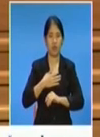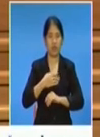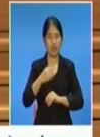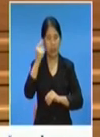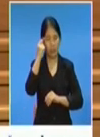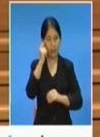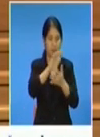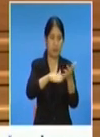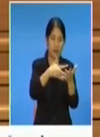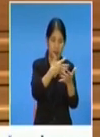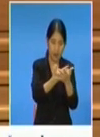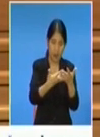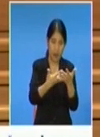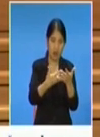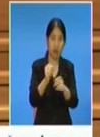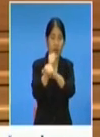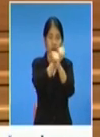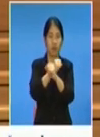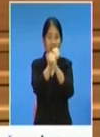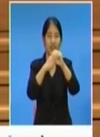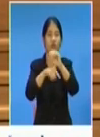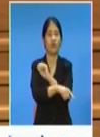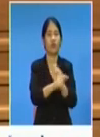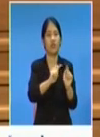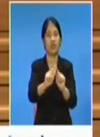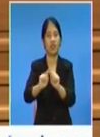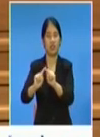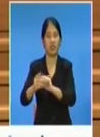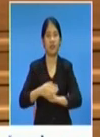นะวันนี้ผมจะพูดเรื่องเดียวอินไซเดอร์ผมจะไม่พูด